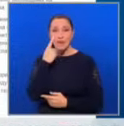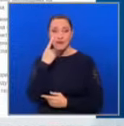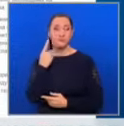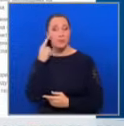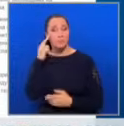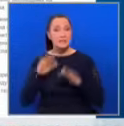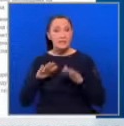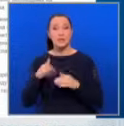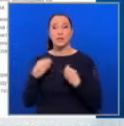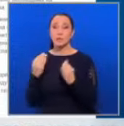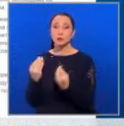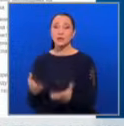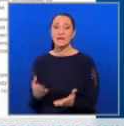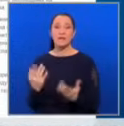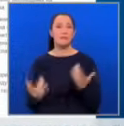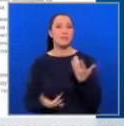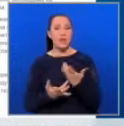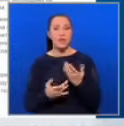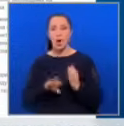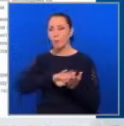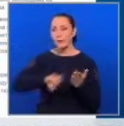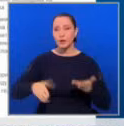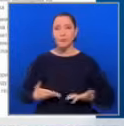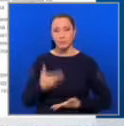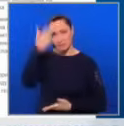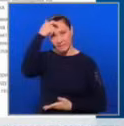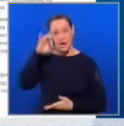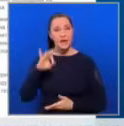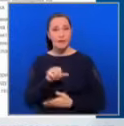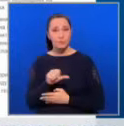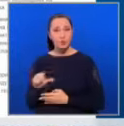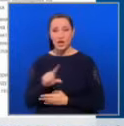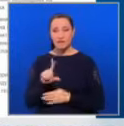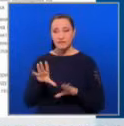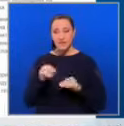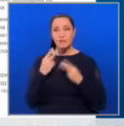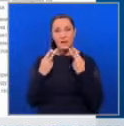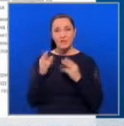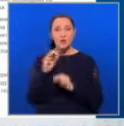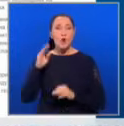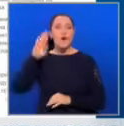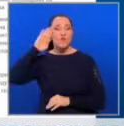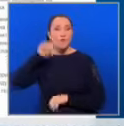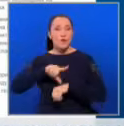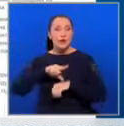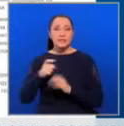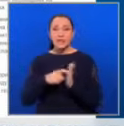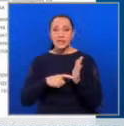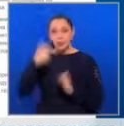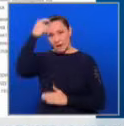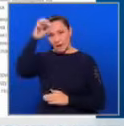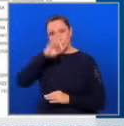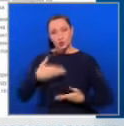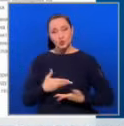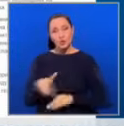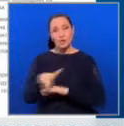предоставената техника е с отпаднала необходимост за мвр радев подчертава че не са взети предвид нито военновременните задачи на мвр нито нуждите на